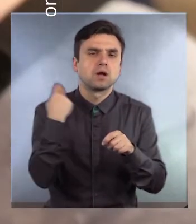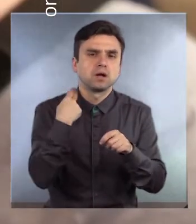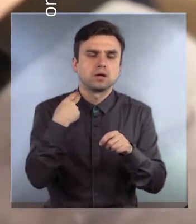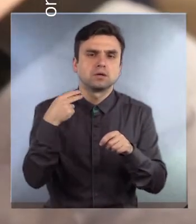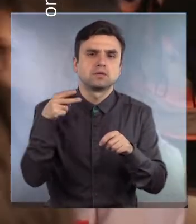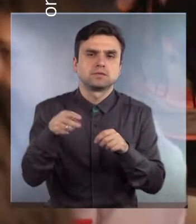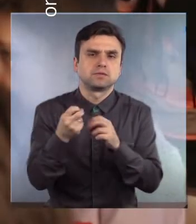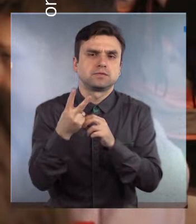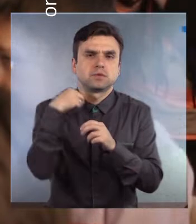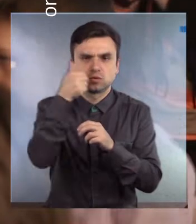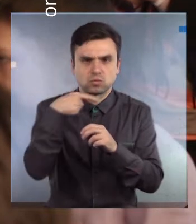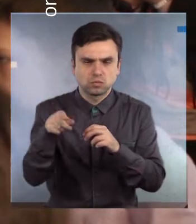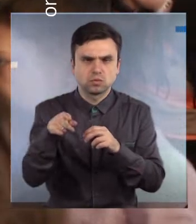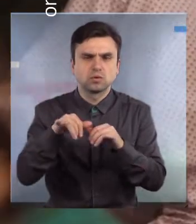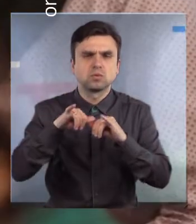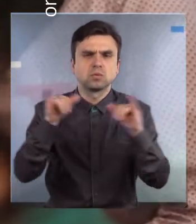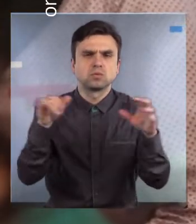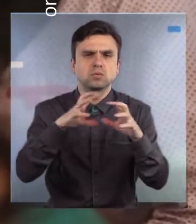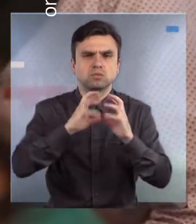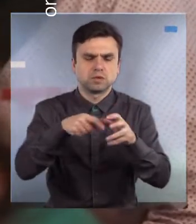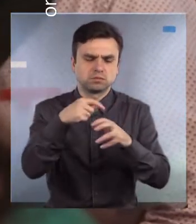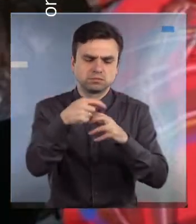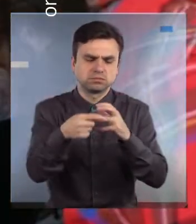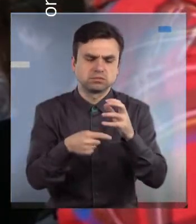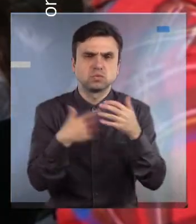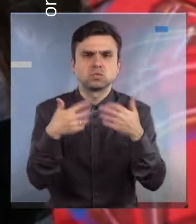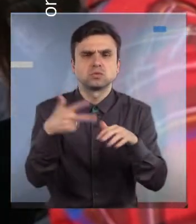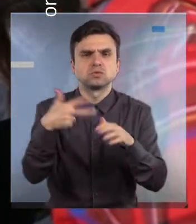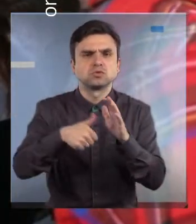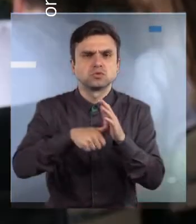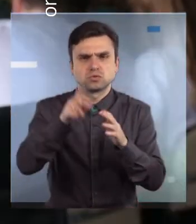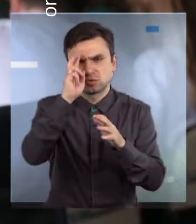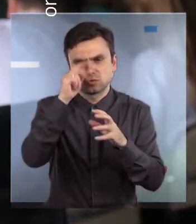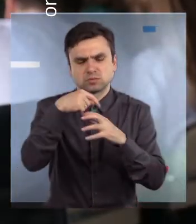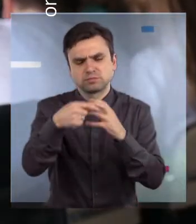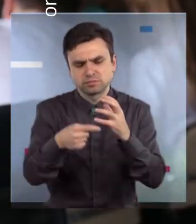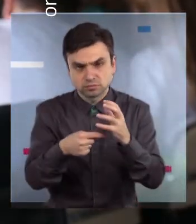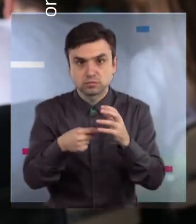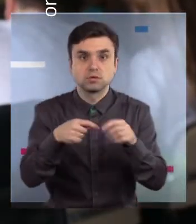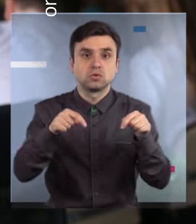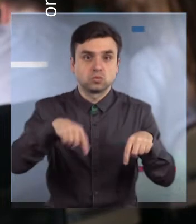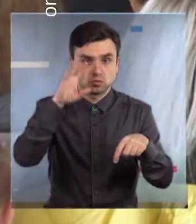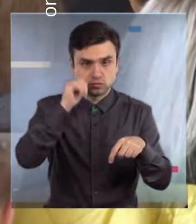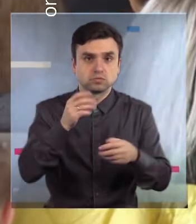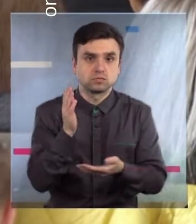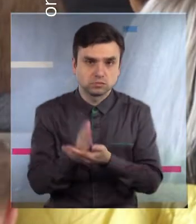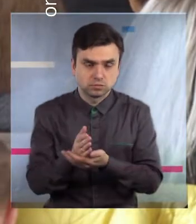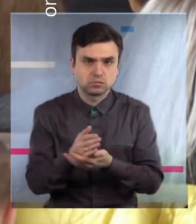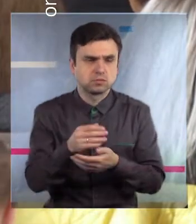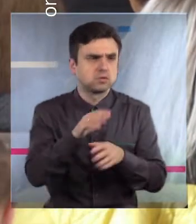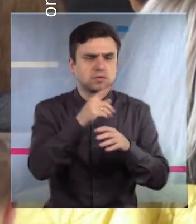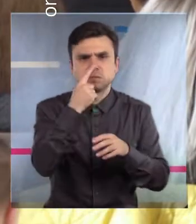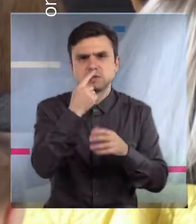Успішно пройшли навчання з програмування в нашому місті більше 500 дітей. Серед них і Яна. Дівчинка навчається у 6 класі, а вже